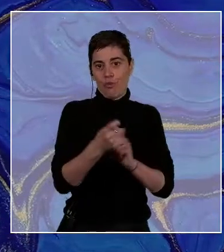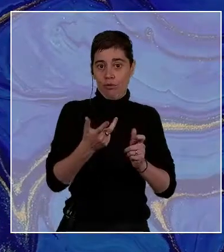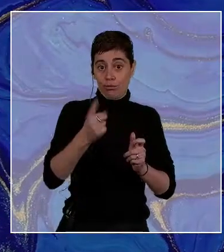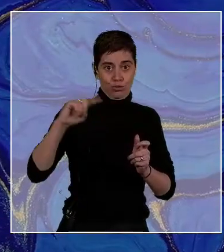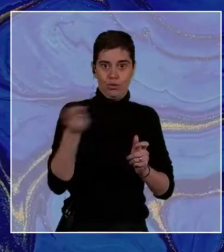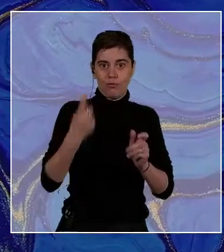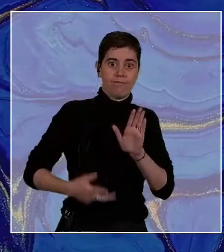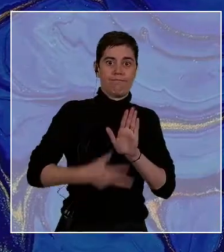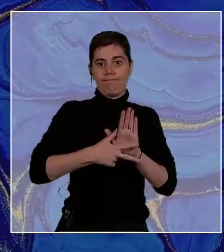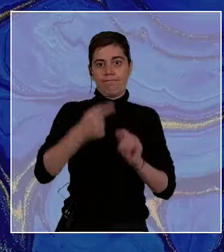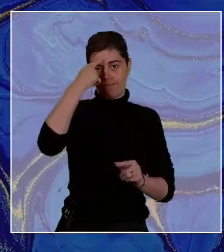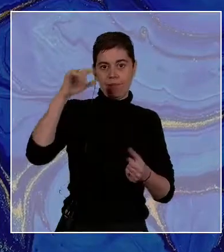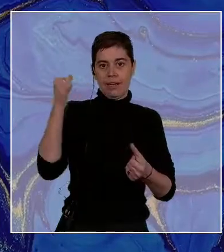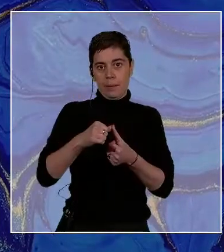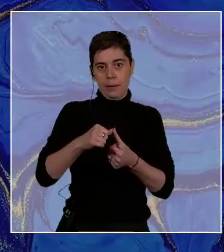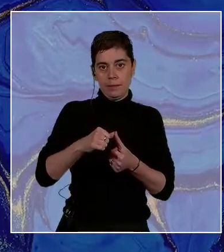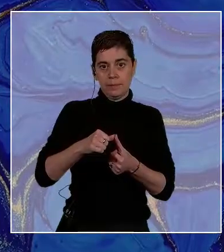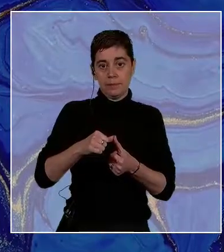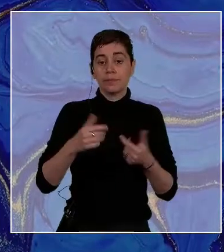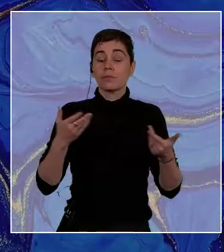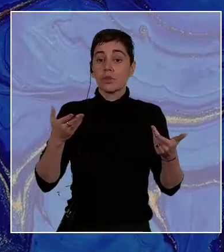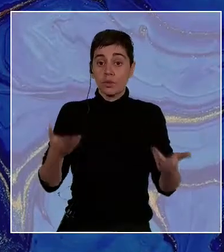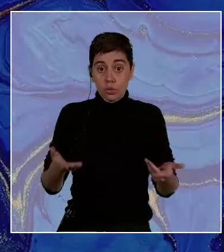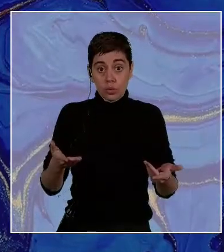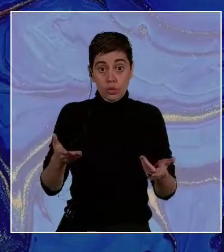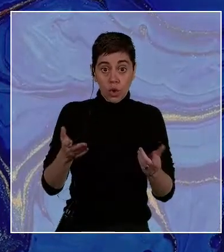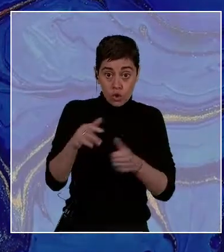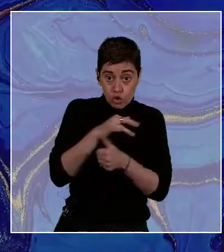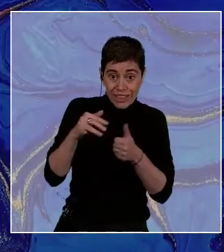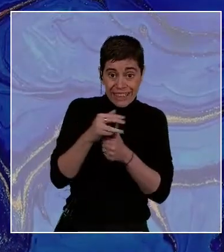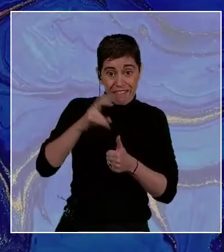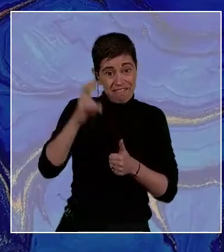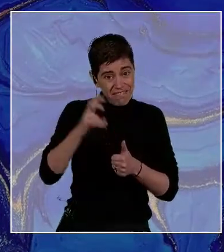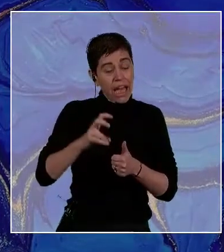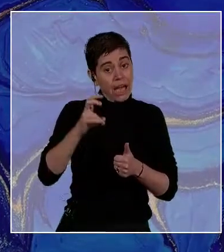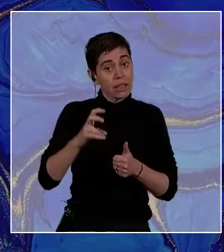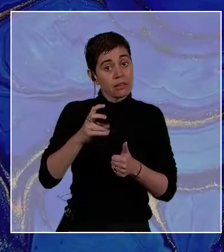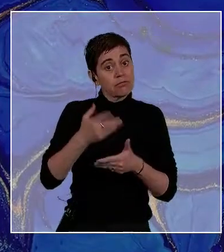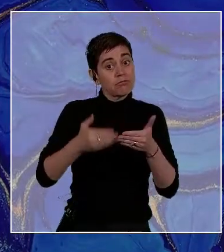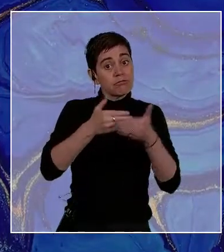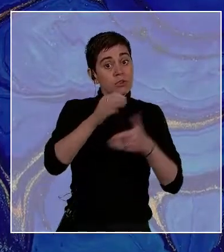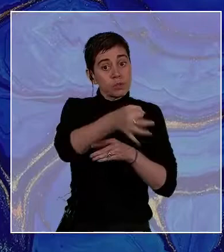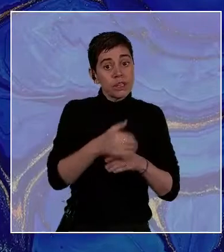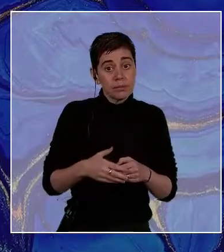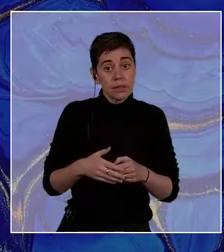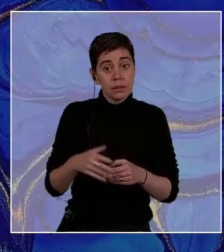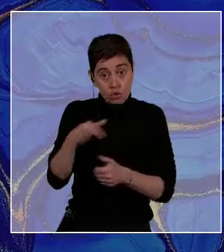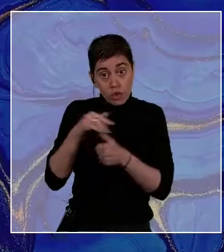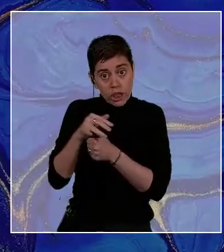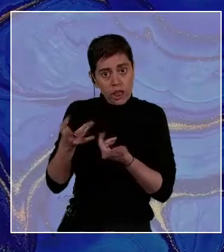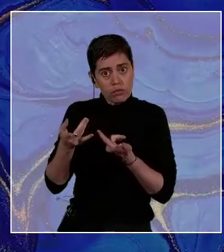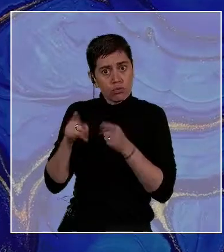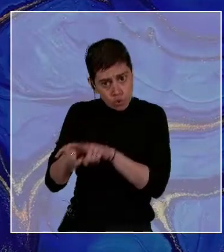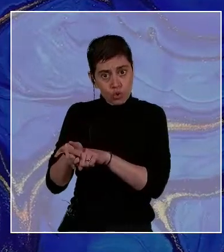nécessaire. Et non seulement nous construisons une société plus verte, mais également une société plus juste, une